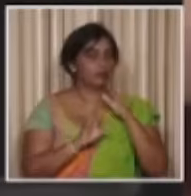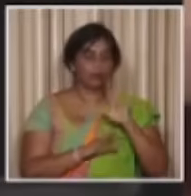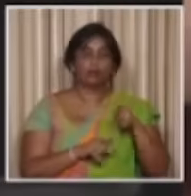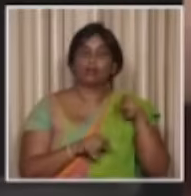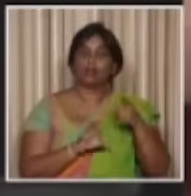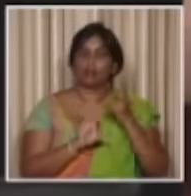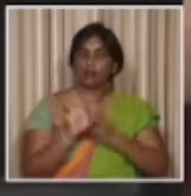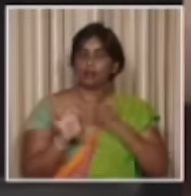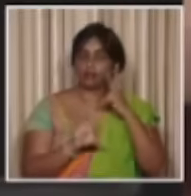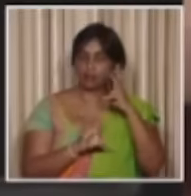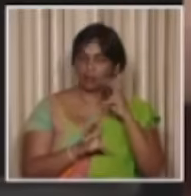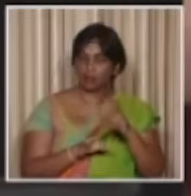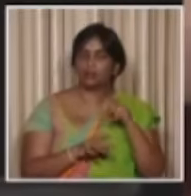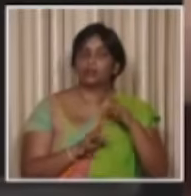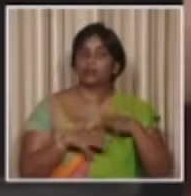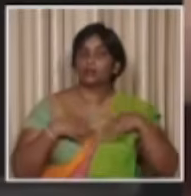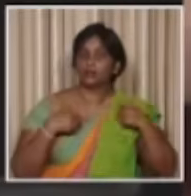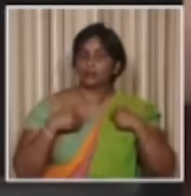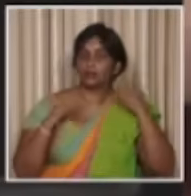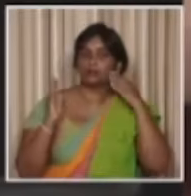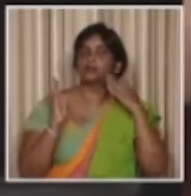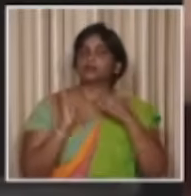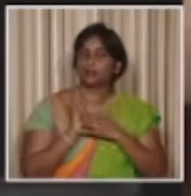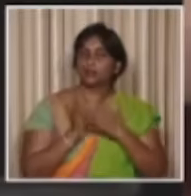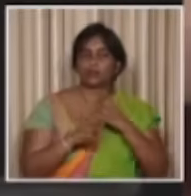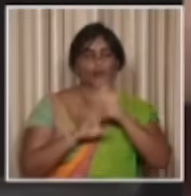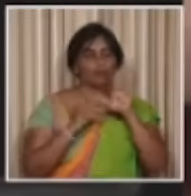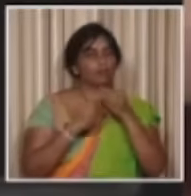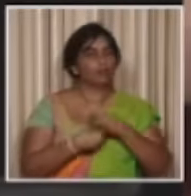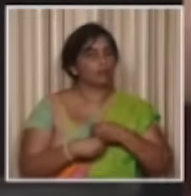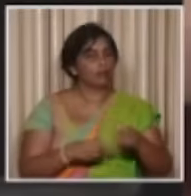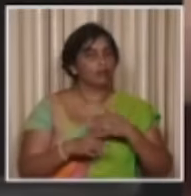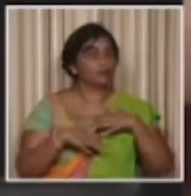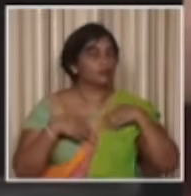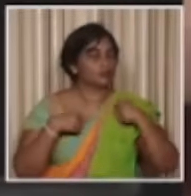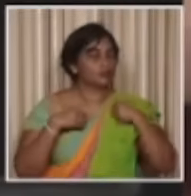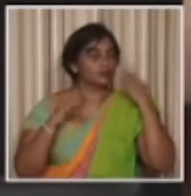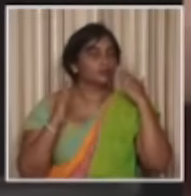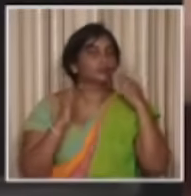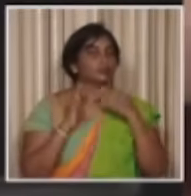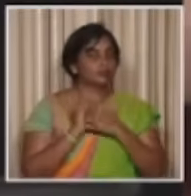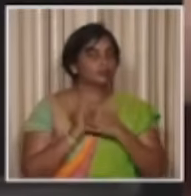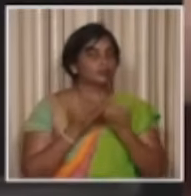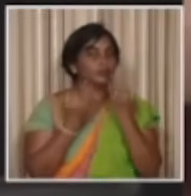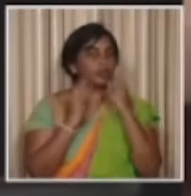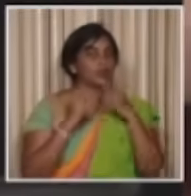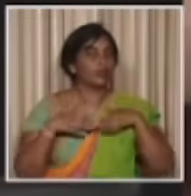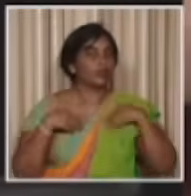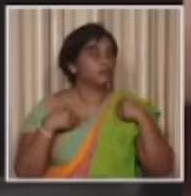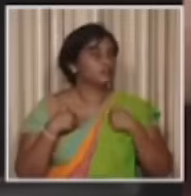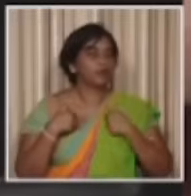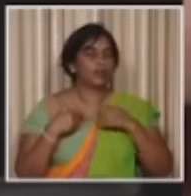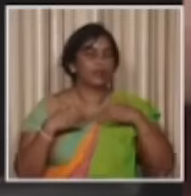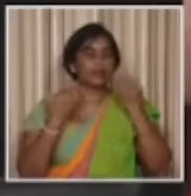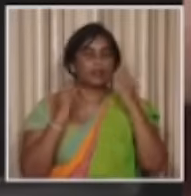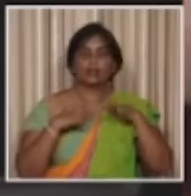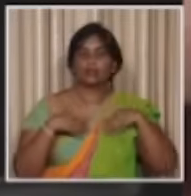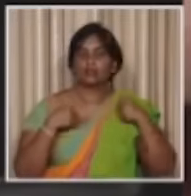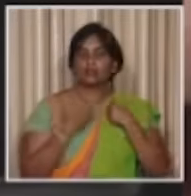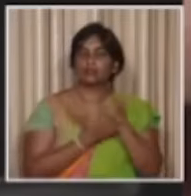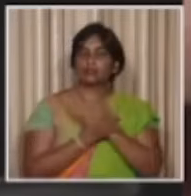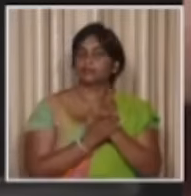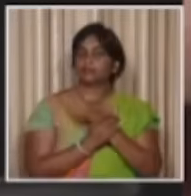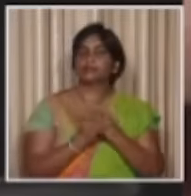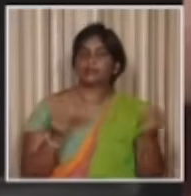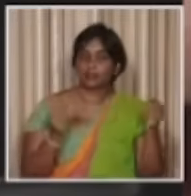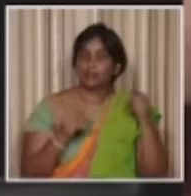මේ අවුරුදු දෙකහමාර තුල සෞඛ්‍ය ක්ෂේත්‍රය විනාශ කරලා සෞඛ්‍ය ක්ෂේත්‍රයේ නිදහස් සෞඛ්‍ය කිව්වට නිදහස් සෞඛ්‍ය නැතරම නැති